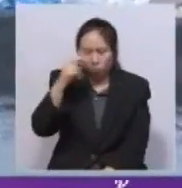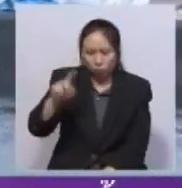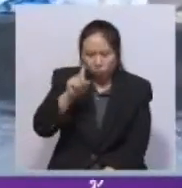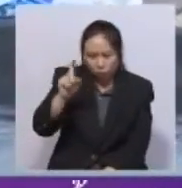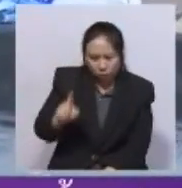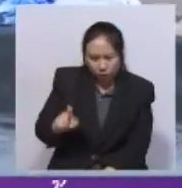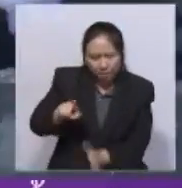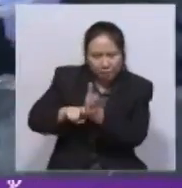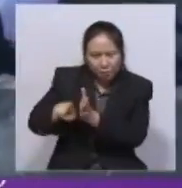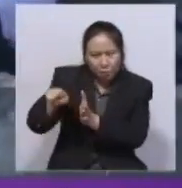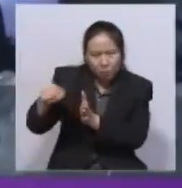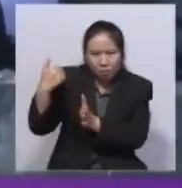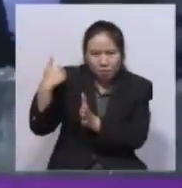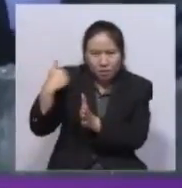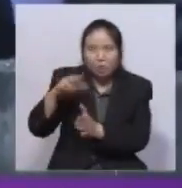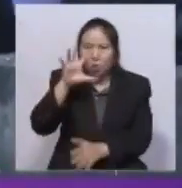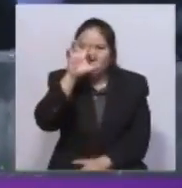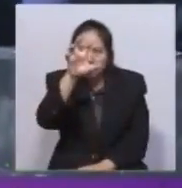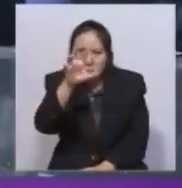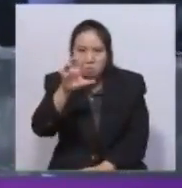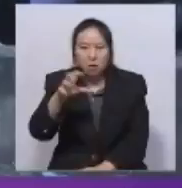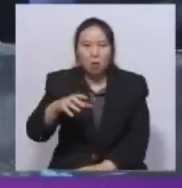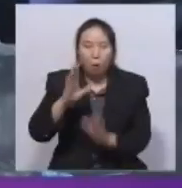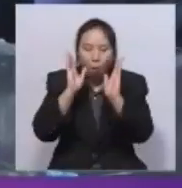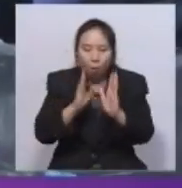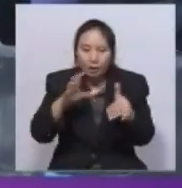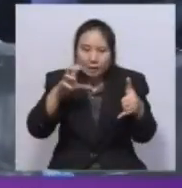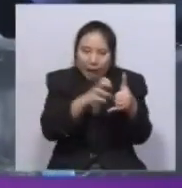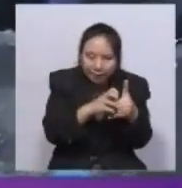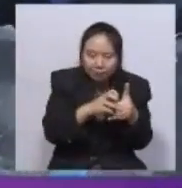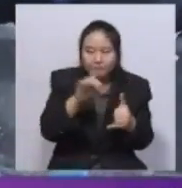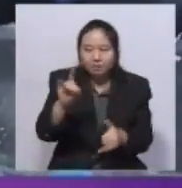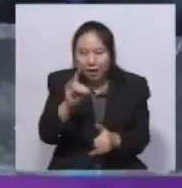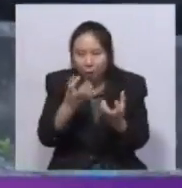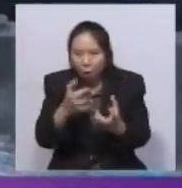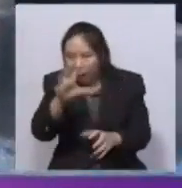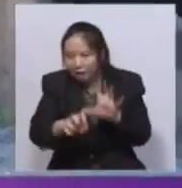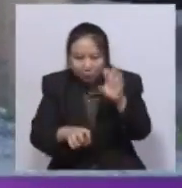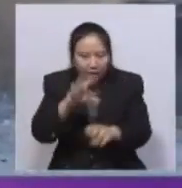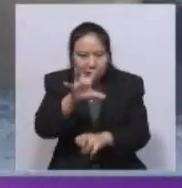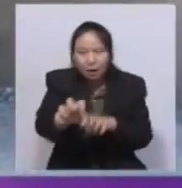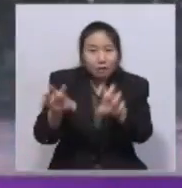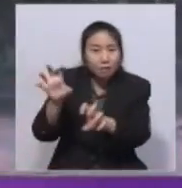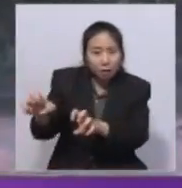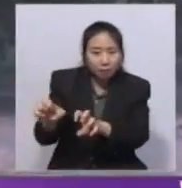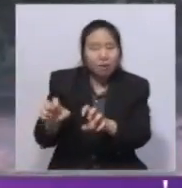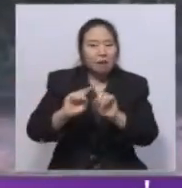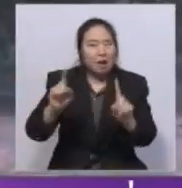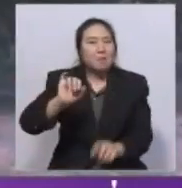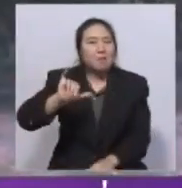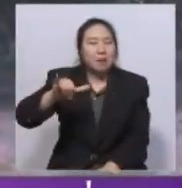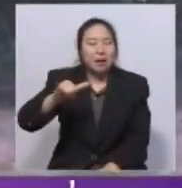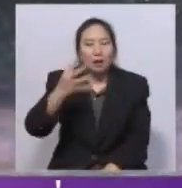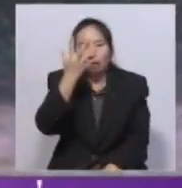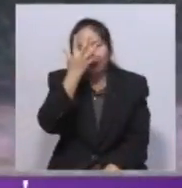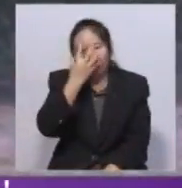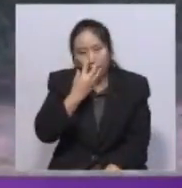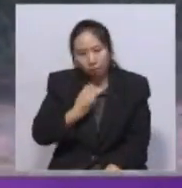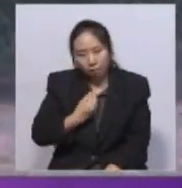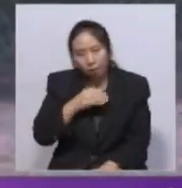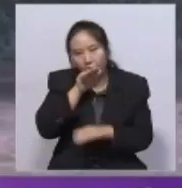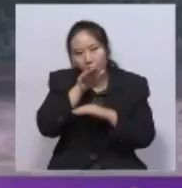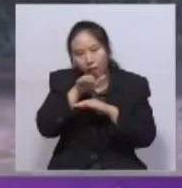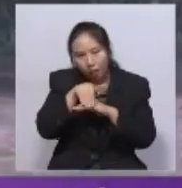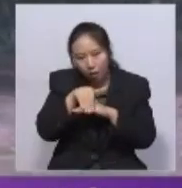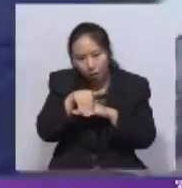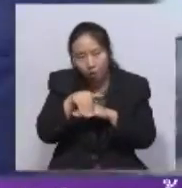ขบ้ามักมีอาการดุร้ายกัดคนสัตว์หรือสิ่งของไม่เลือกแต่ขณะเดียวกันอาจมีอาการซึมลิ้นห้อย